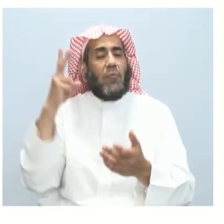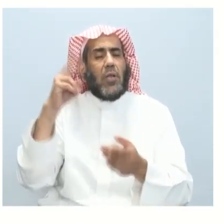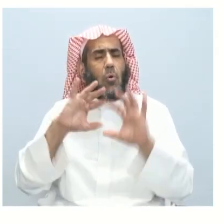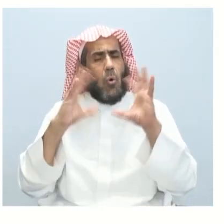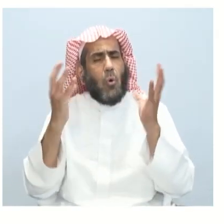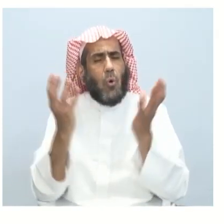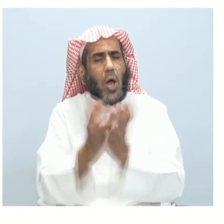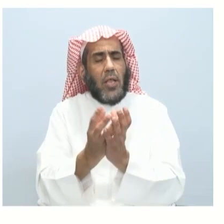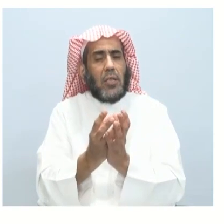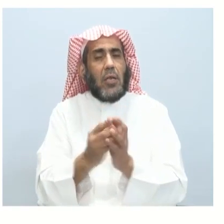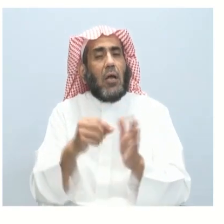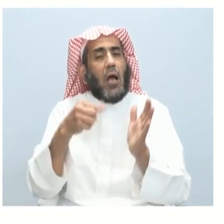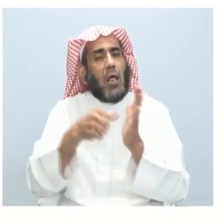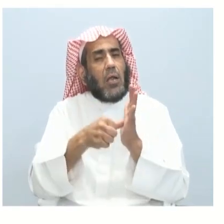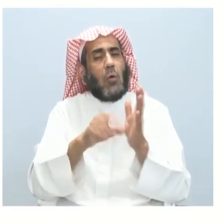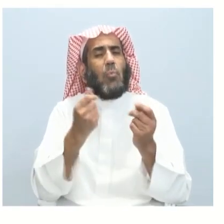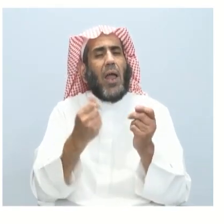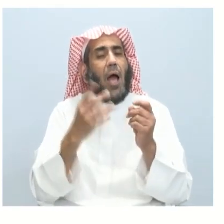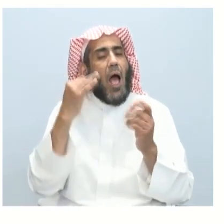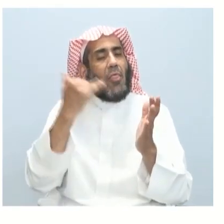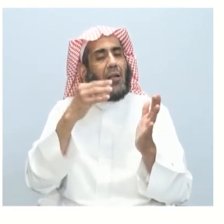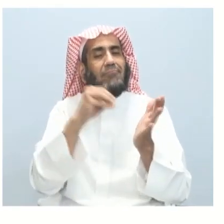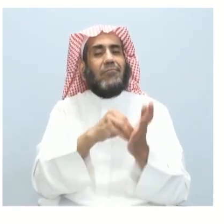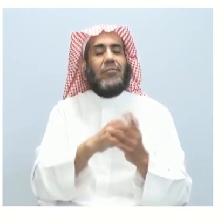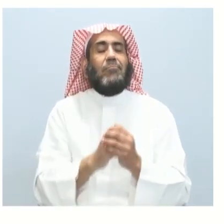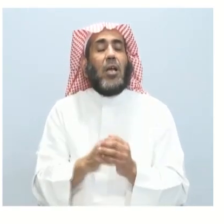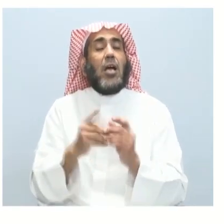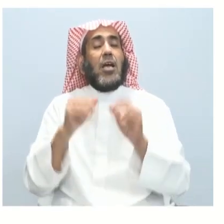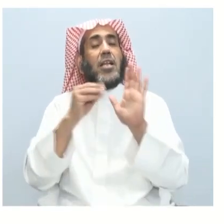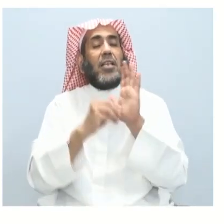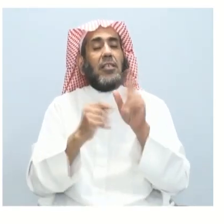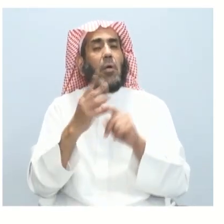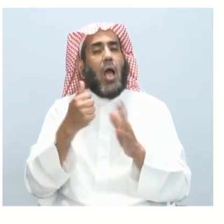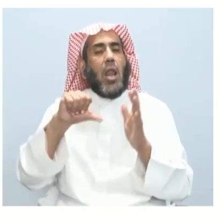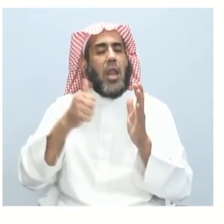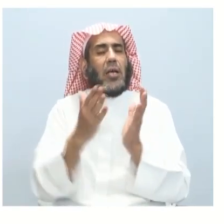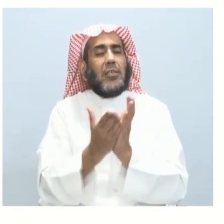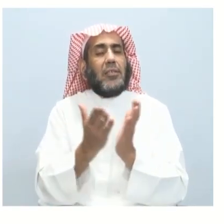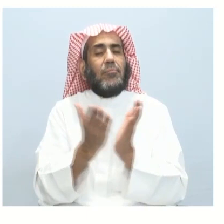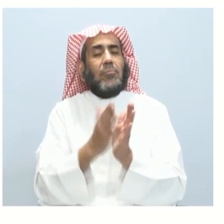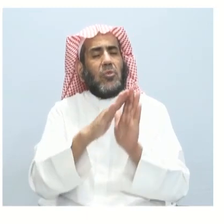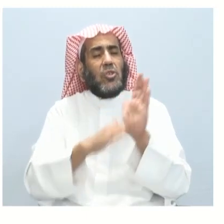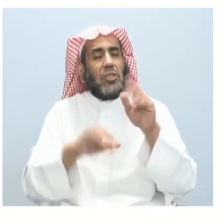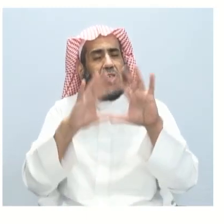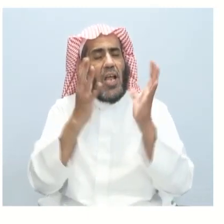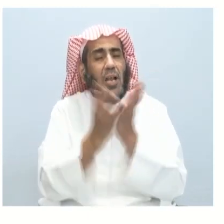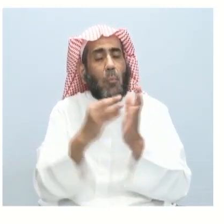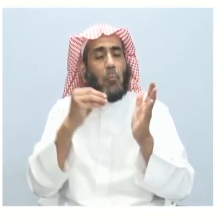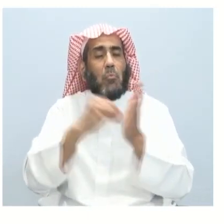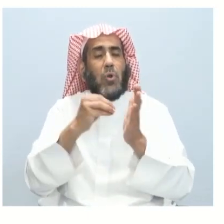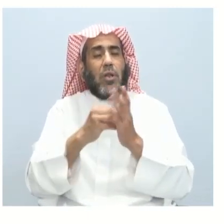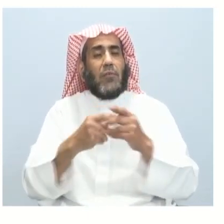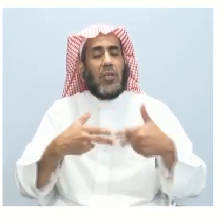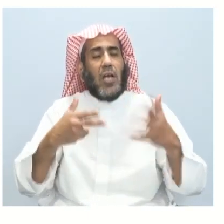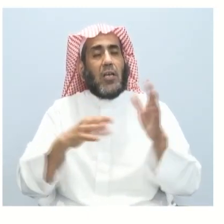هذه الامور تترك بصمات على النص مما يجب معرفته ان النص الادبي ايضا النقد يدرس الادبي النص الادبي شكلا ومضمونا في